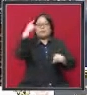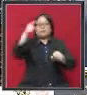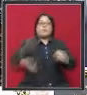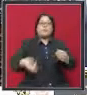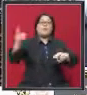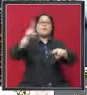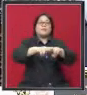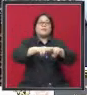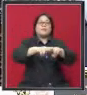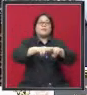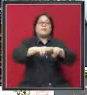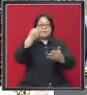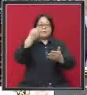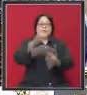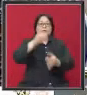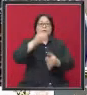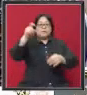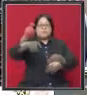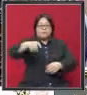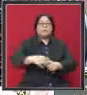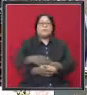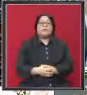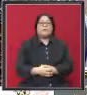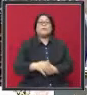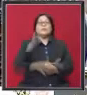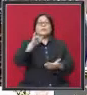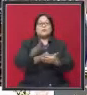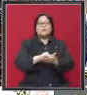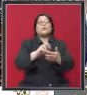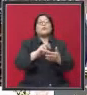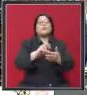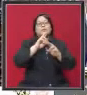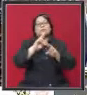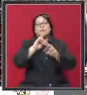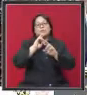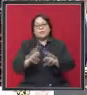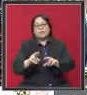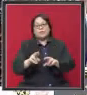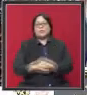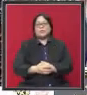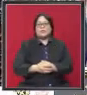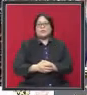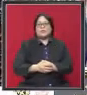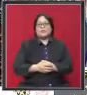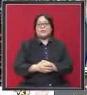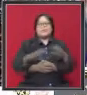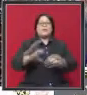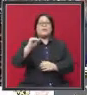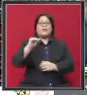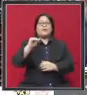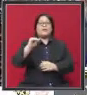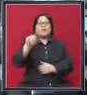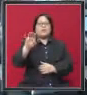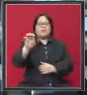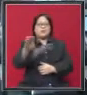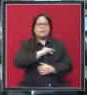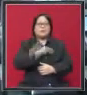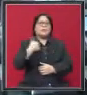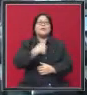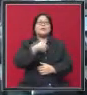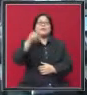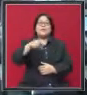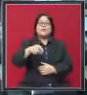sentiasa bersedia untuk menambah peruntukan jika diperlukan. Itu ya? Adalah respon secara acute Menteri.